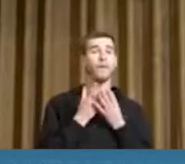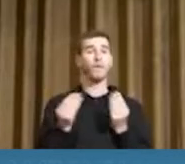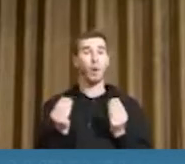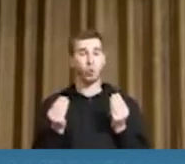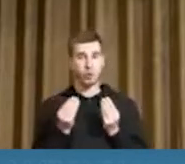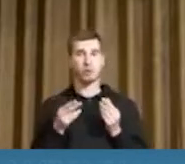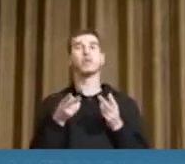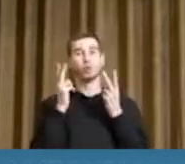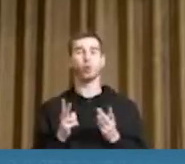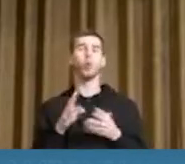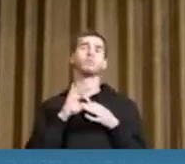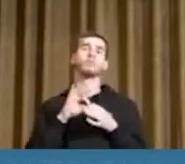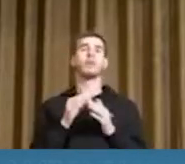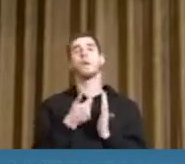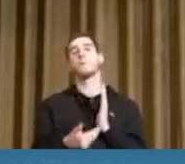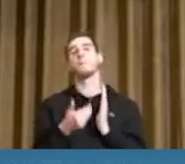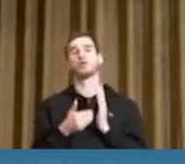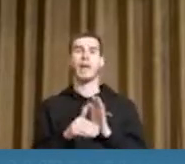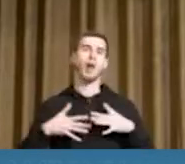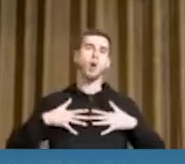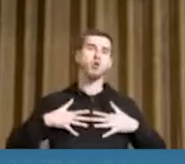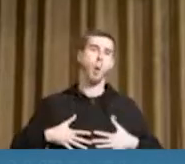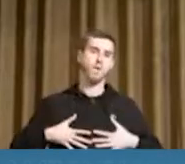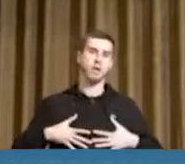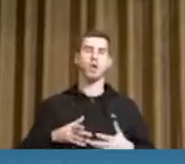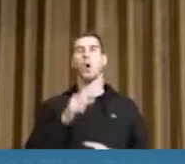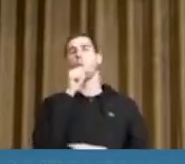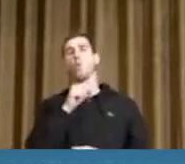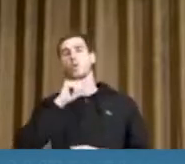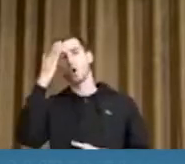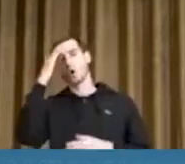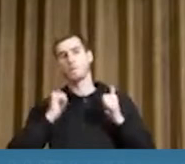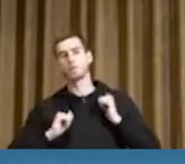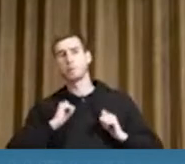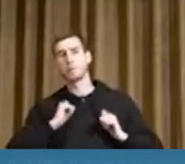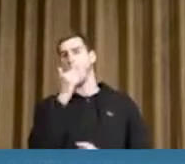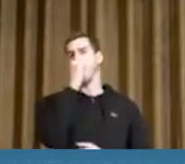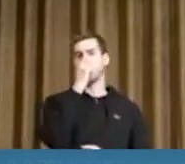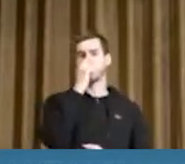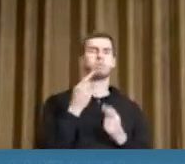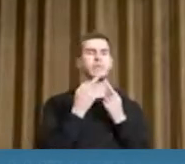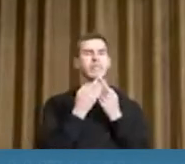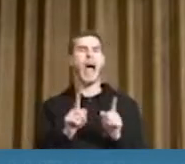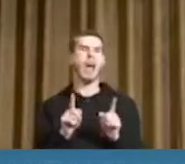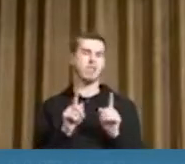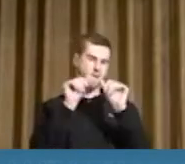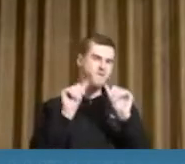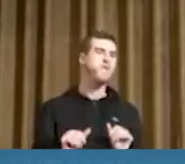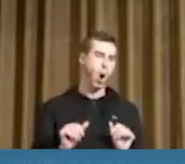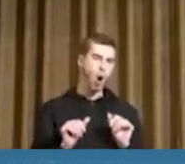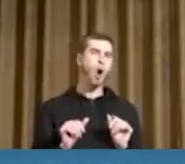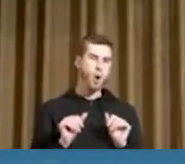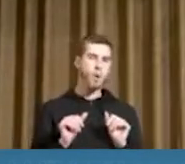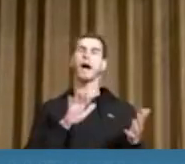eher Covid-spezifische Beschwerden, die hier angegeben werden. Bei Husten, Kopfschmerzen, Schnupfen sieht es ein Tick anders aus, also möglicherweise haben da